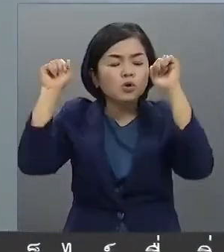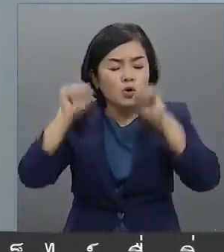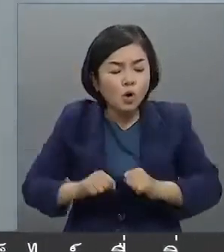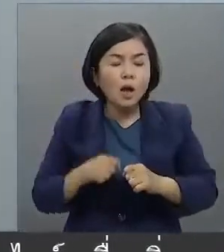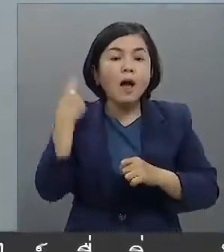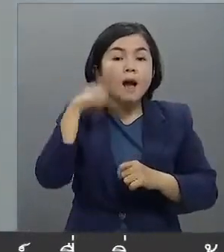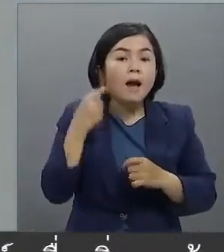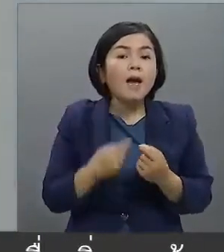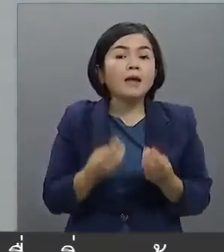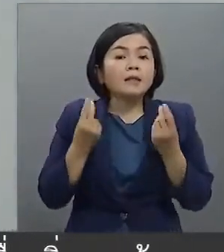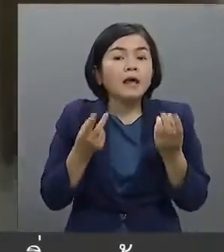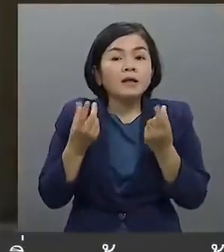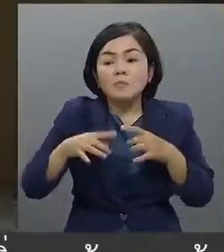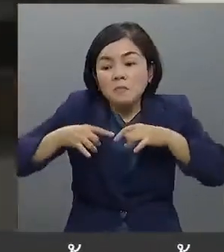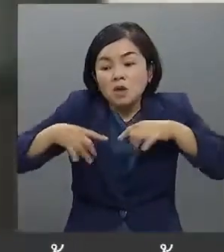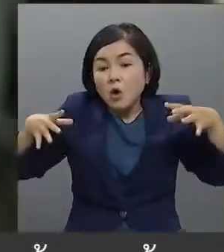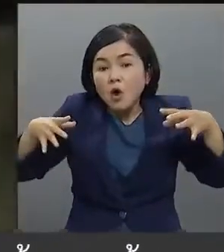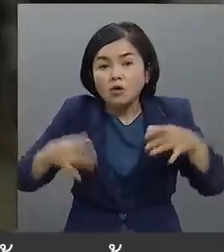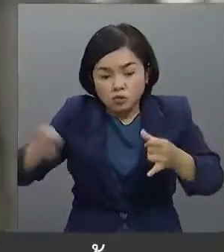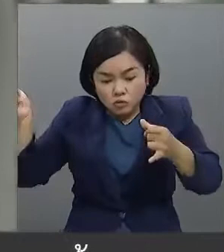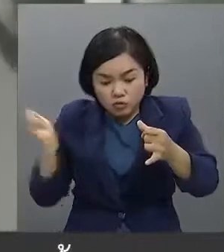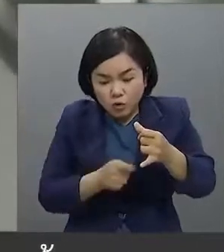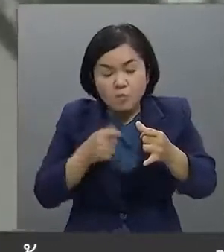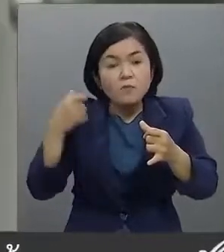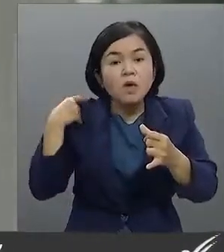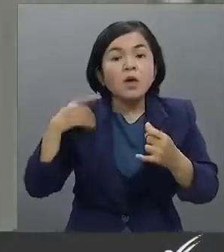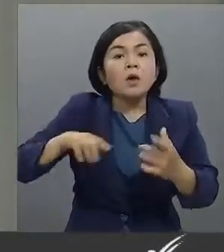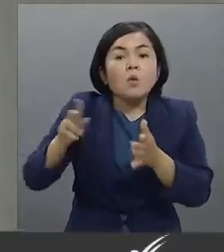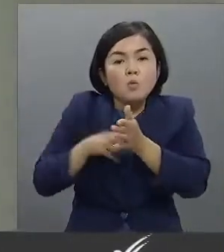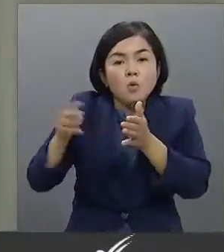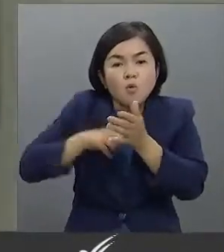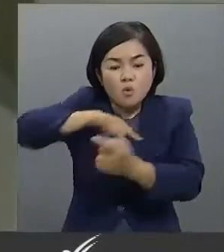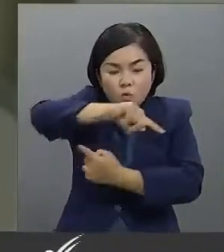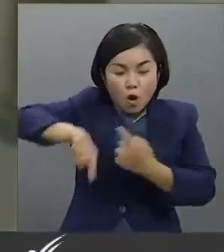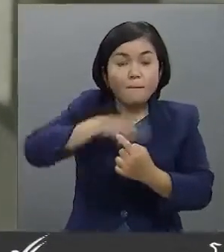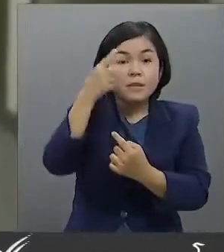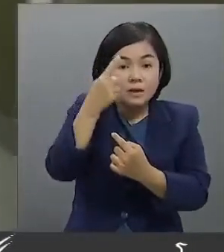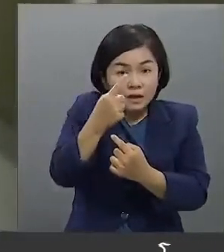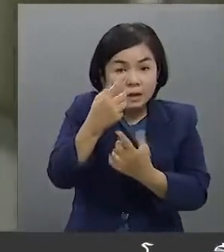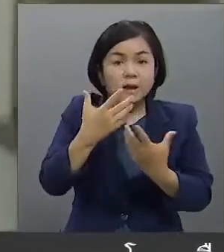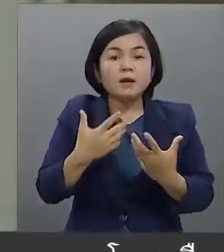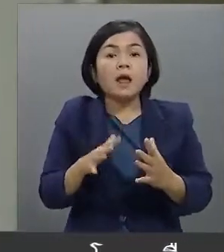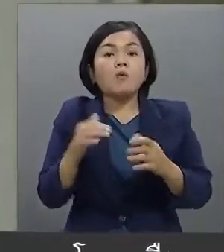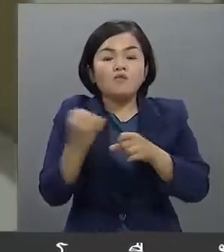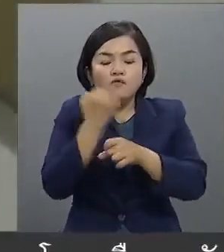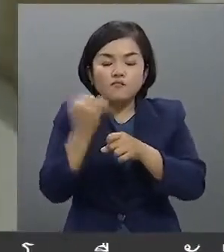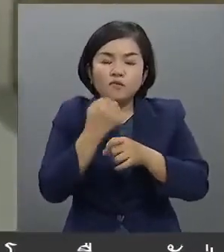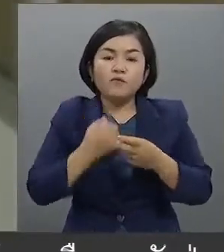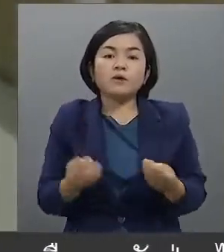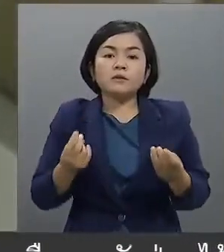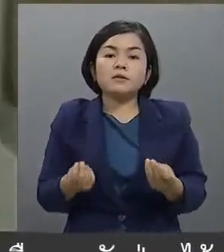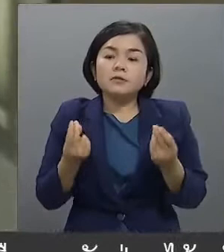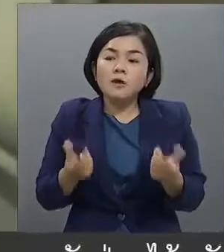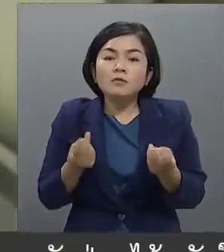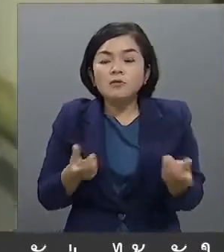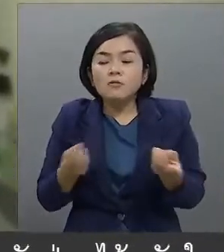จังหวะนะคะต้องถูกทำโทษวิ่งรอบลานจอดรถ1รอบซึ่งหลังจากที่ซ้อมเสร็จก็มีการดื่มน้ำพักผ่อน